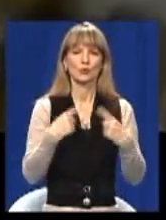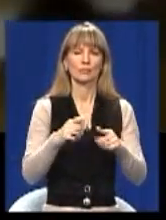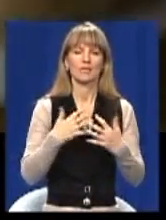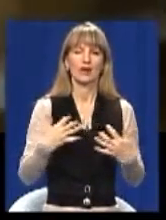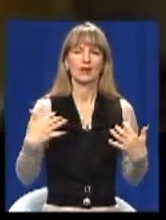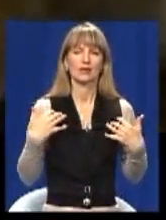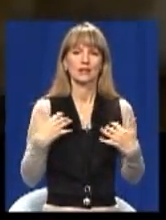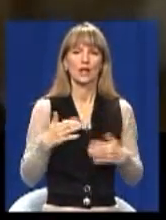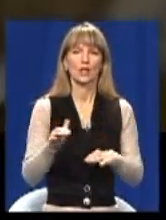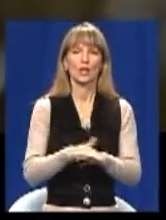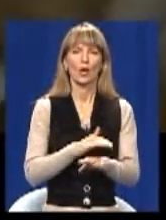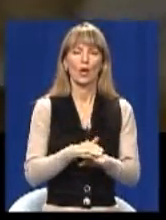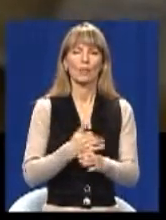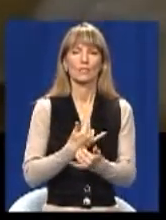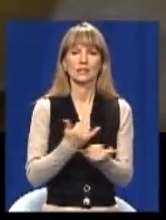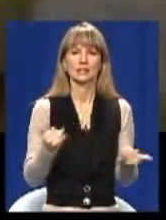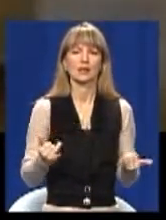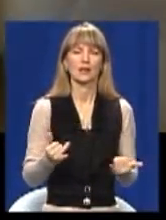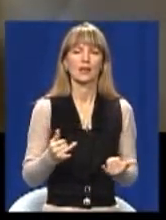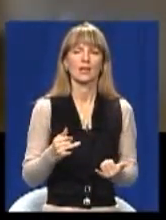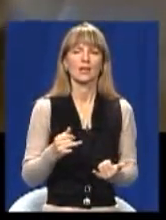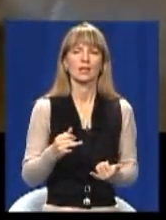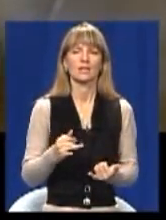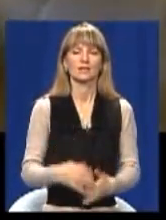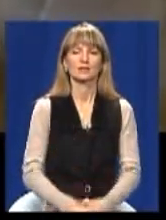тваринами, доброзичливі та миролюбні.